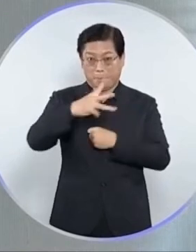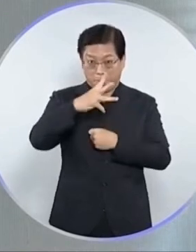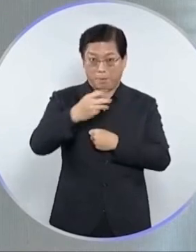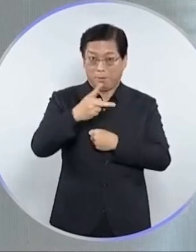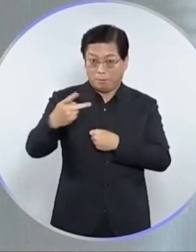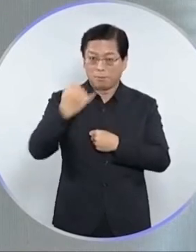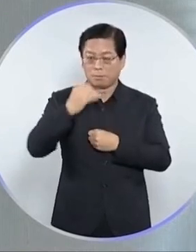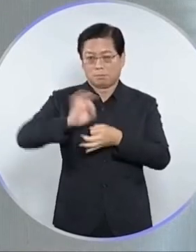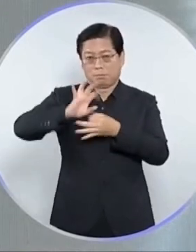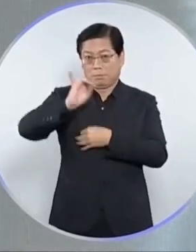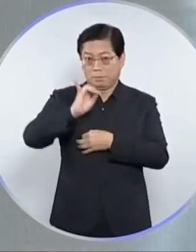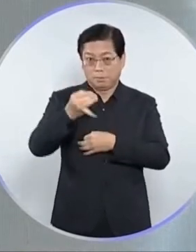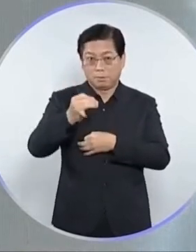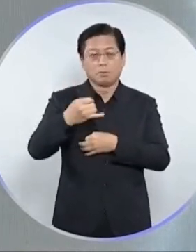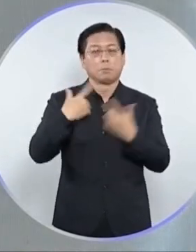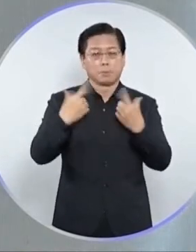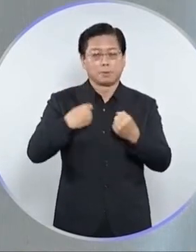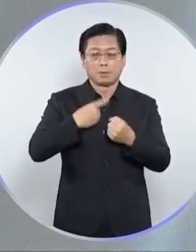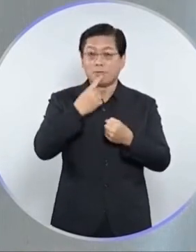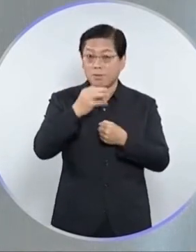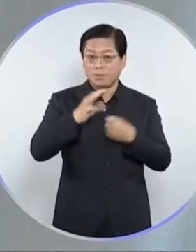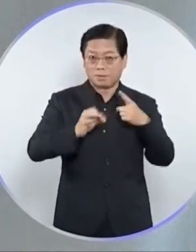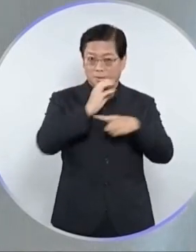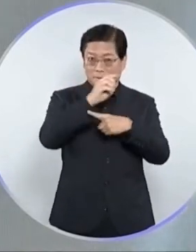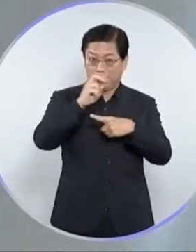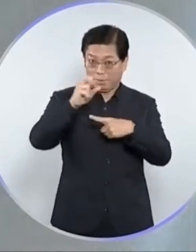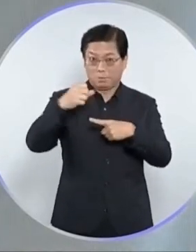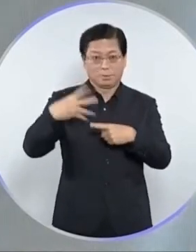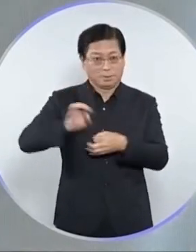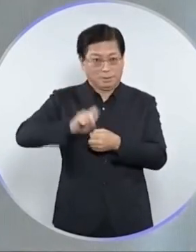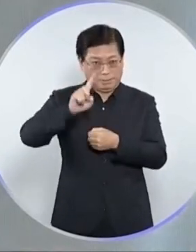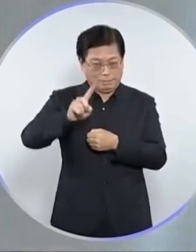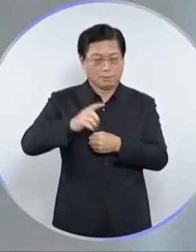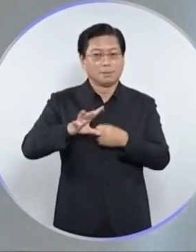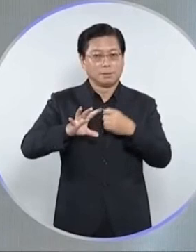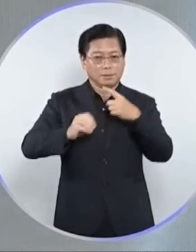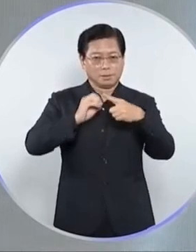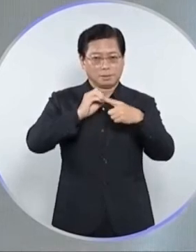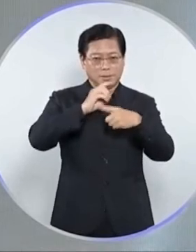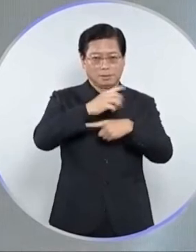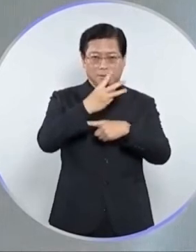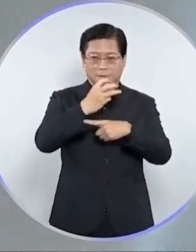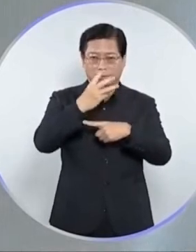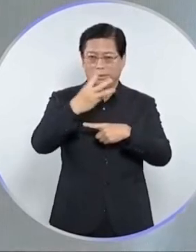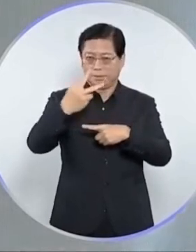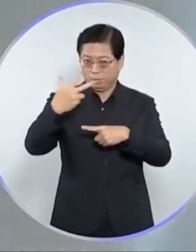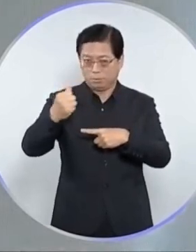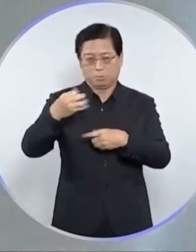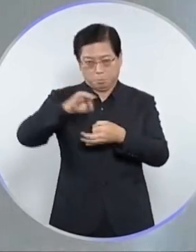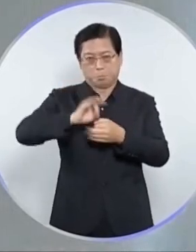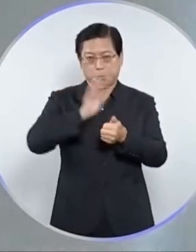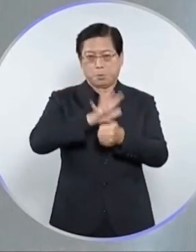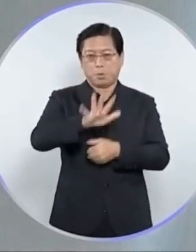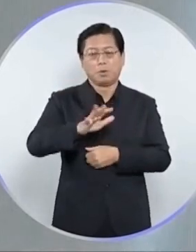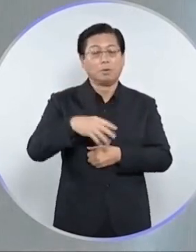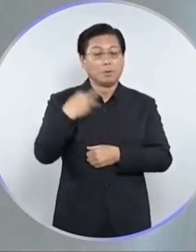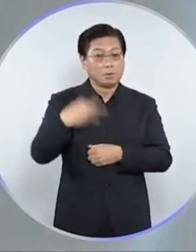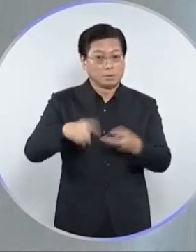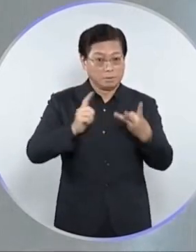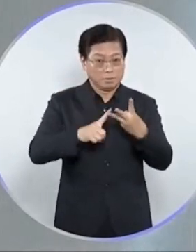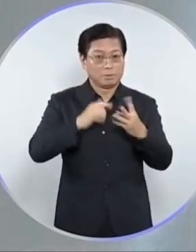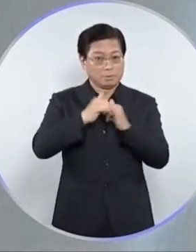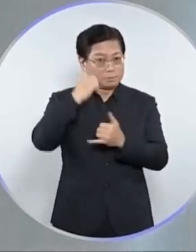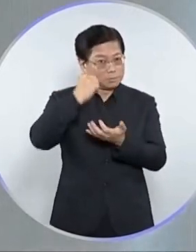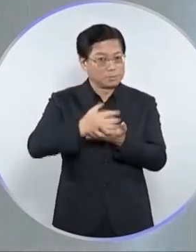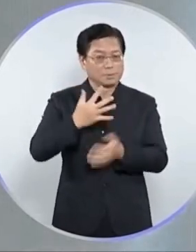1000万，本来利息补贴是0.125，我再增加一码到0.375。第三个是我会推动社会